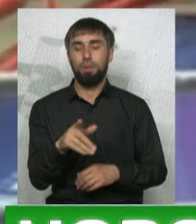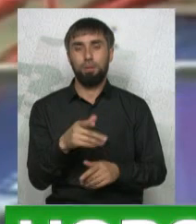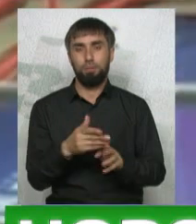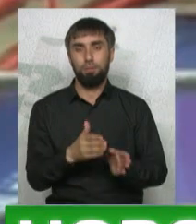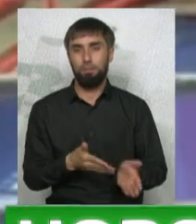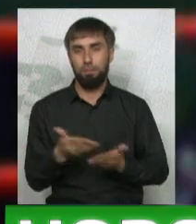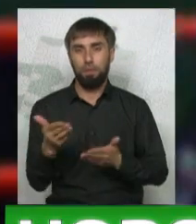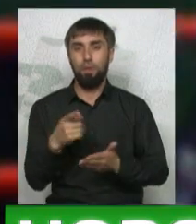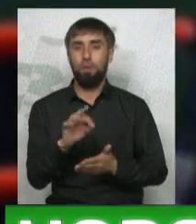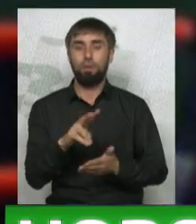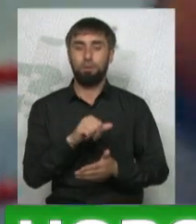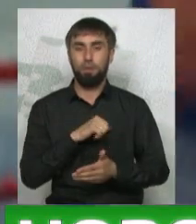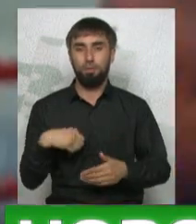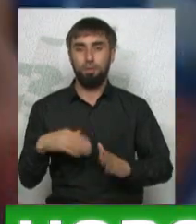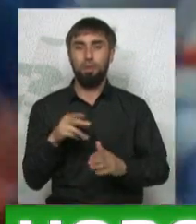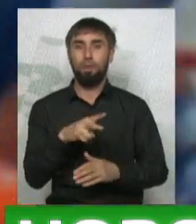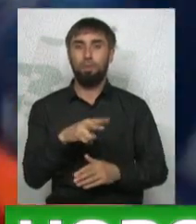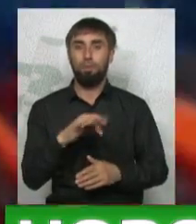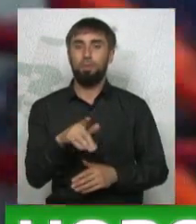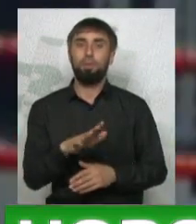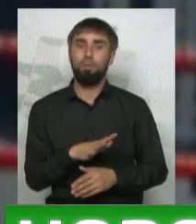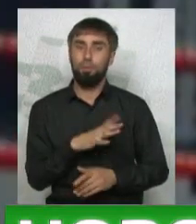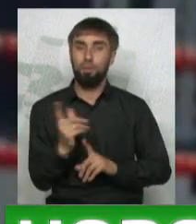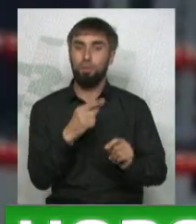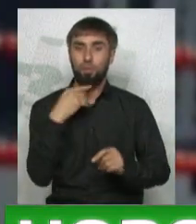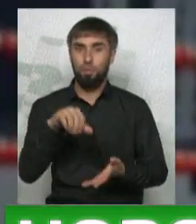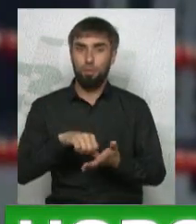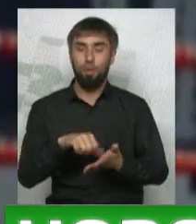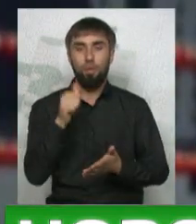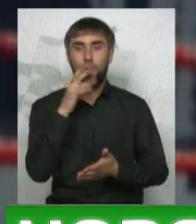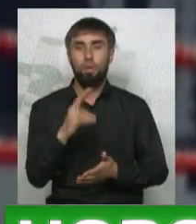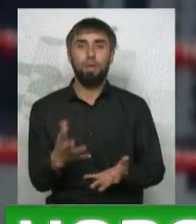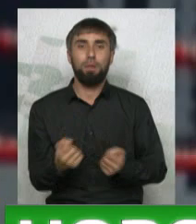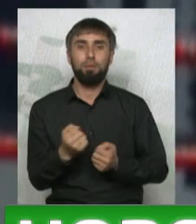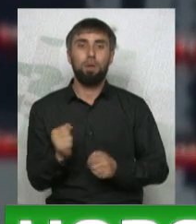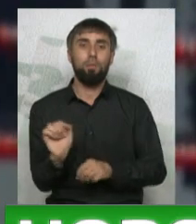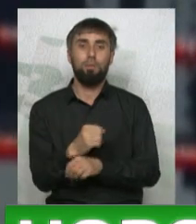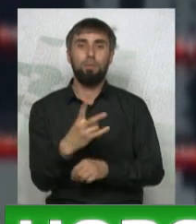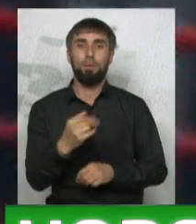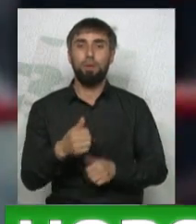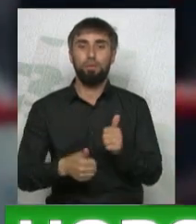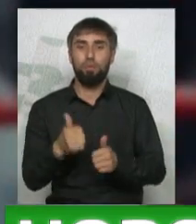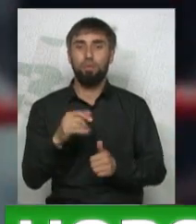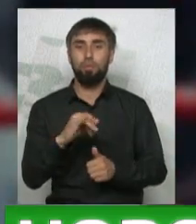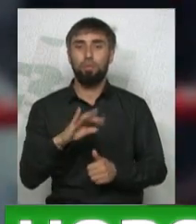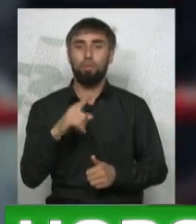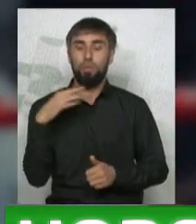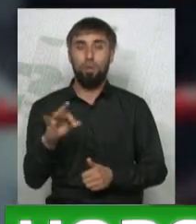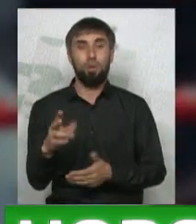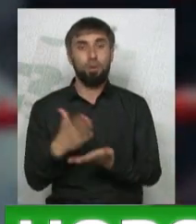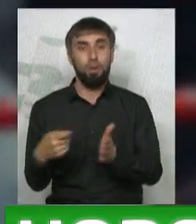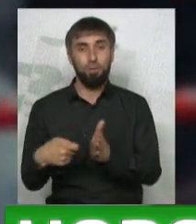решения заключается в том, что у Плиева уже была путевка на первенство России, которую он получил, победив на турнире «Юность России». Теперь